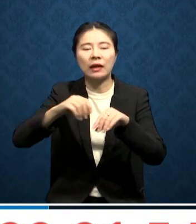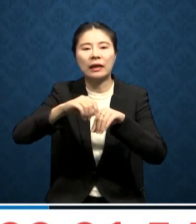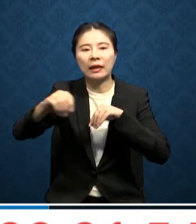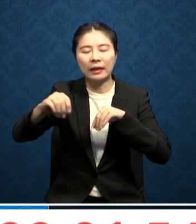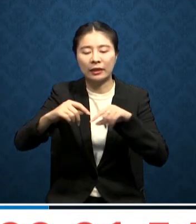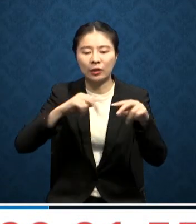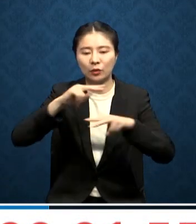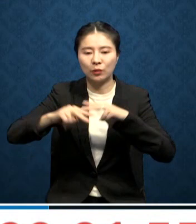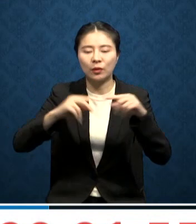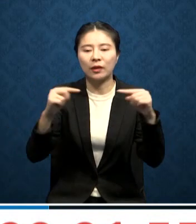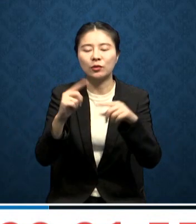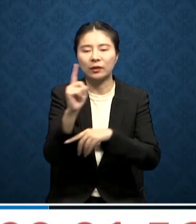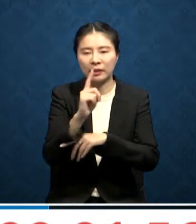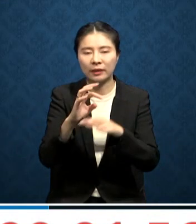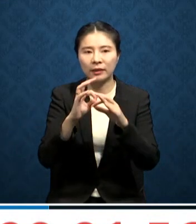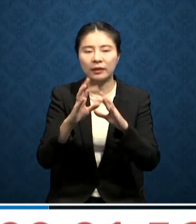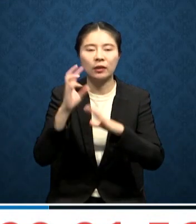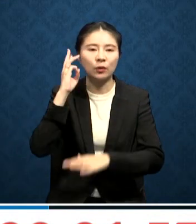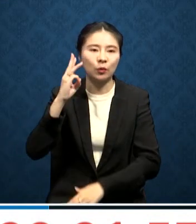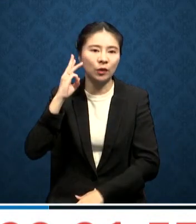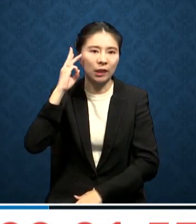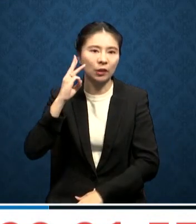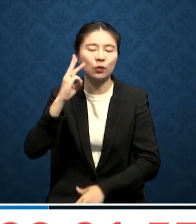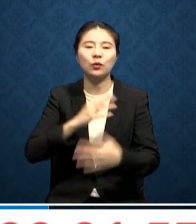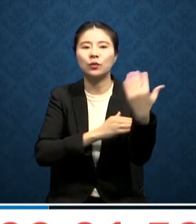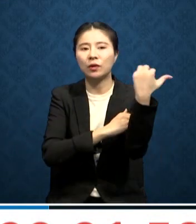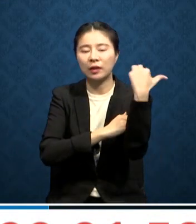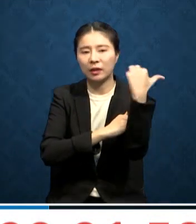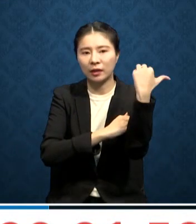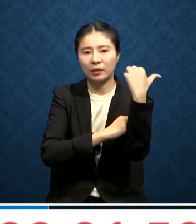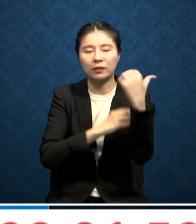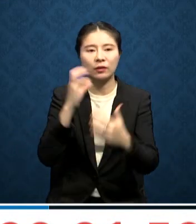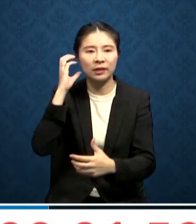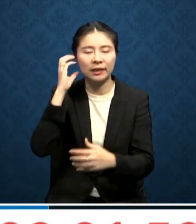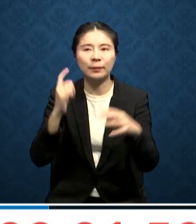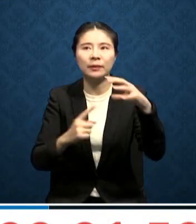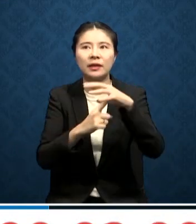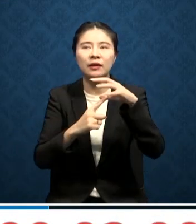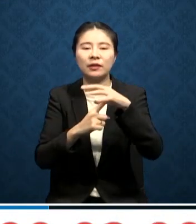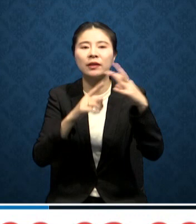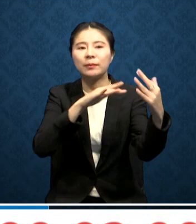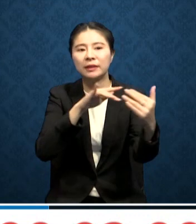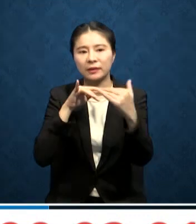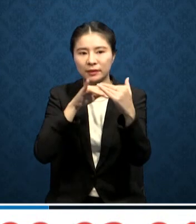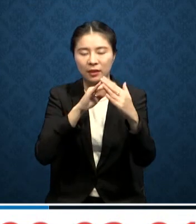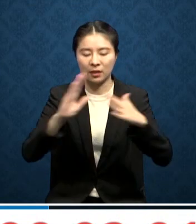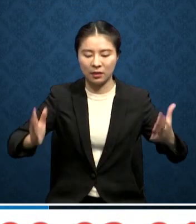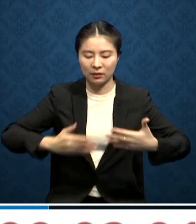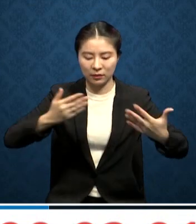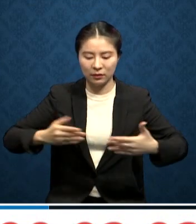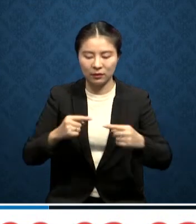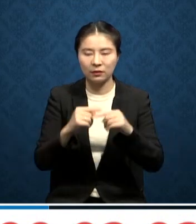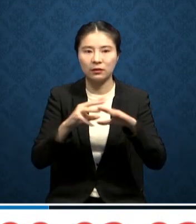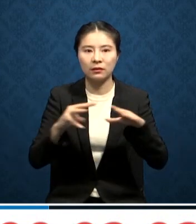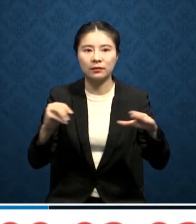ำกดูแลและกอบกรจการแกรเกายเสีง กรจการโทรศั์กริการโทรคมนาคมและกิการดาวเทิ lawyer ส saintเพื่อส่งเสริมแลยระดบเมา